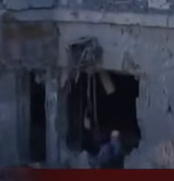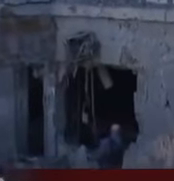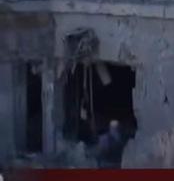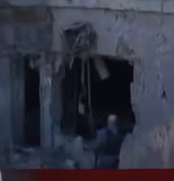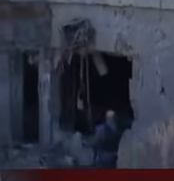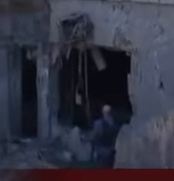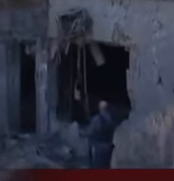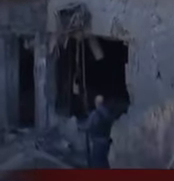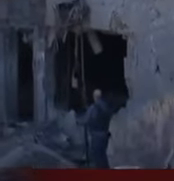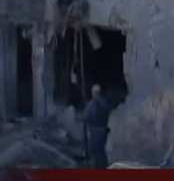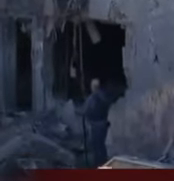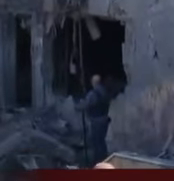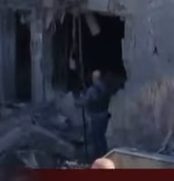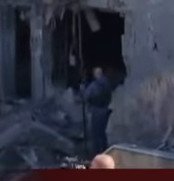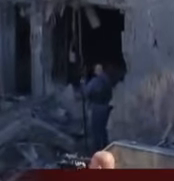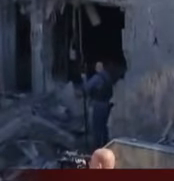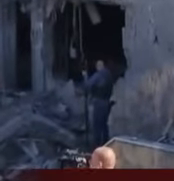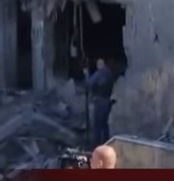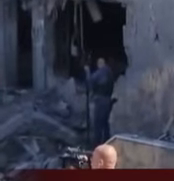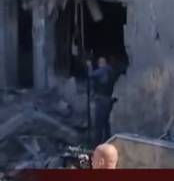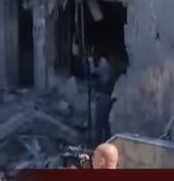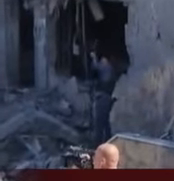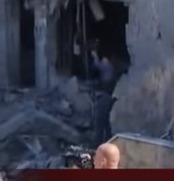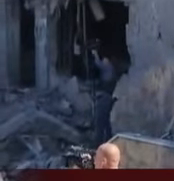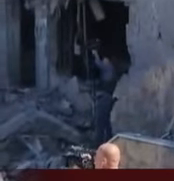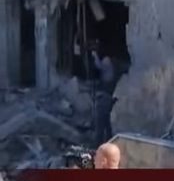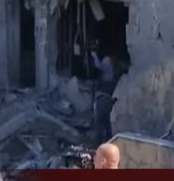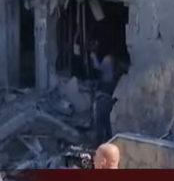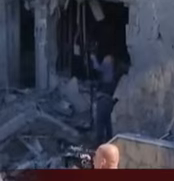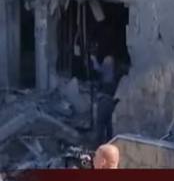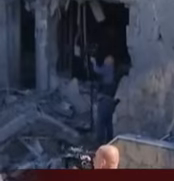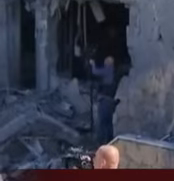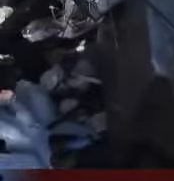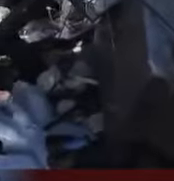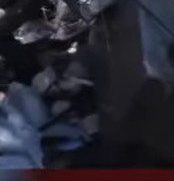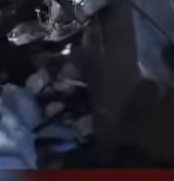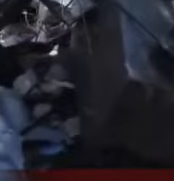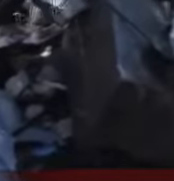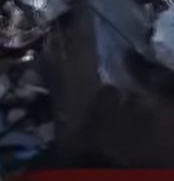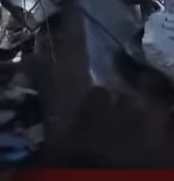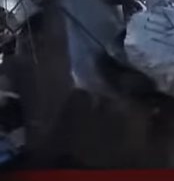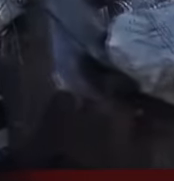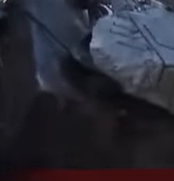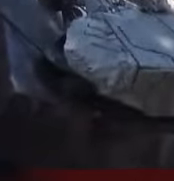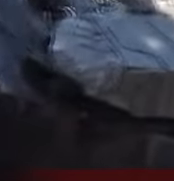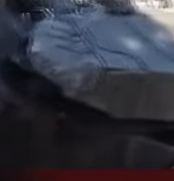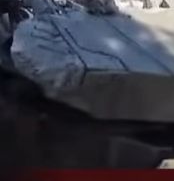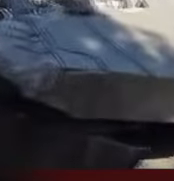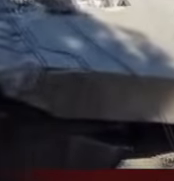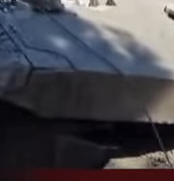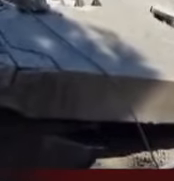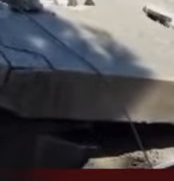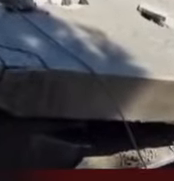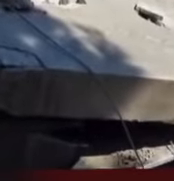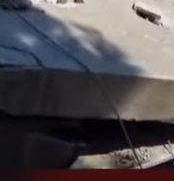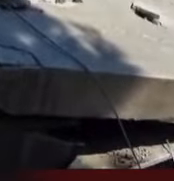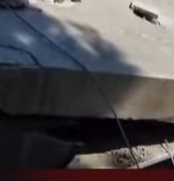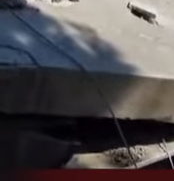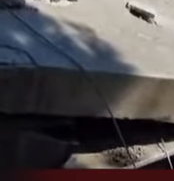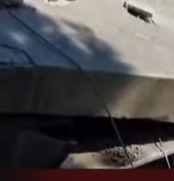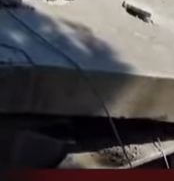العسيرة، وغار على كذلك على مدينة بعلبك بالقرب من سكنة غورو. أغار الطيران الحربي أيضا